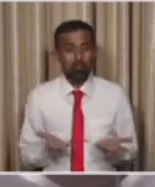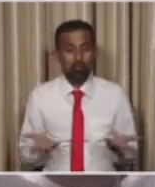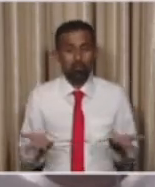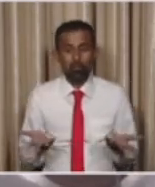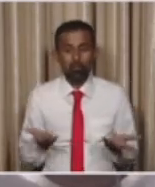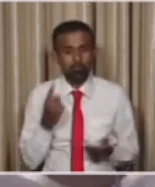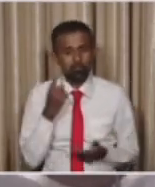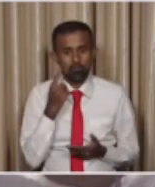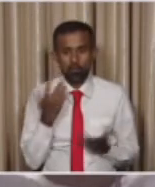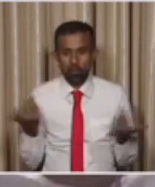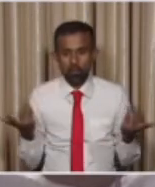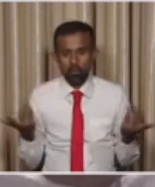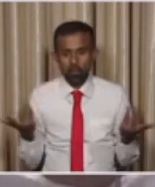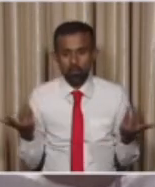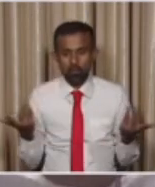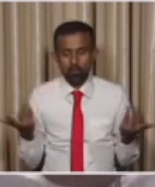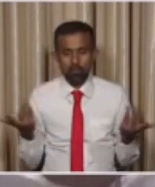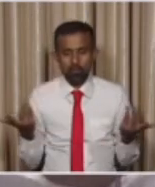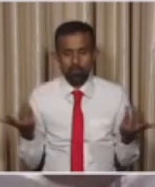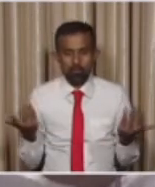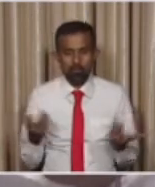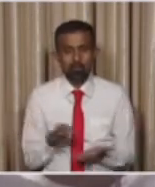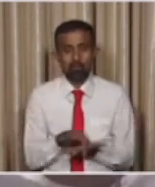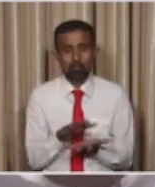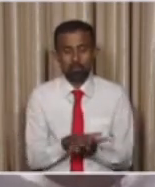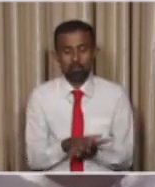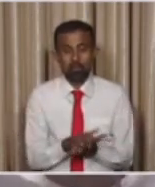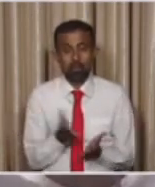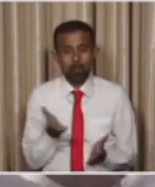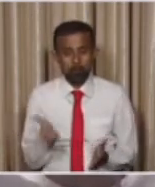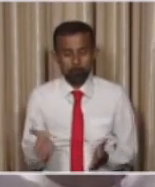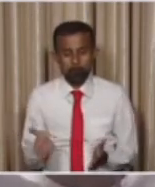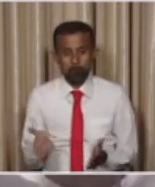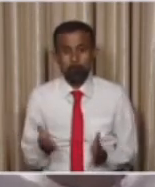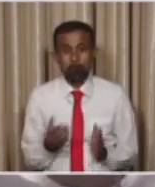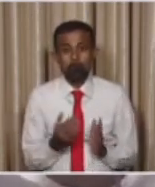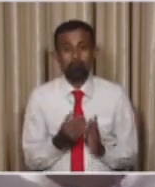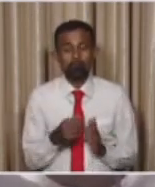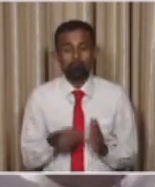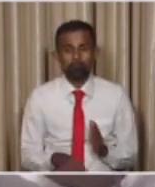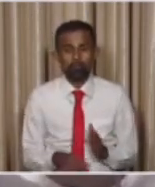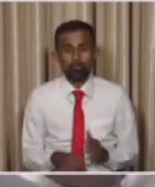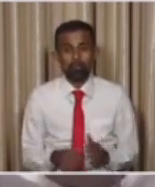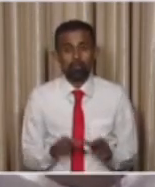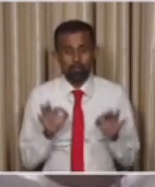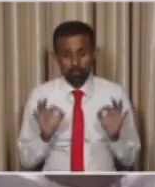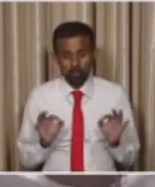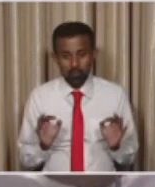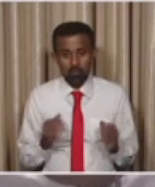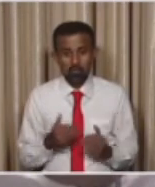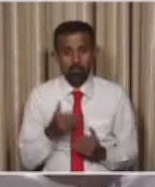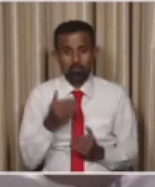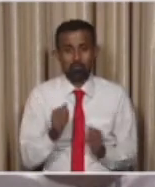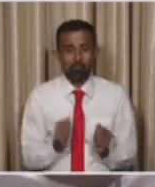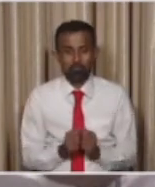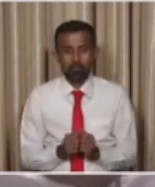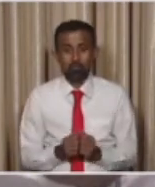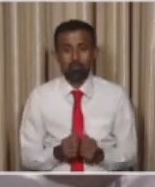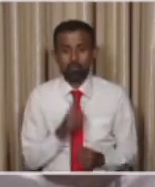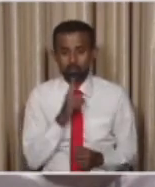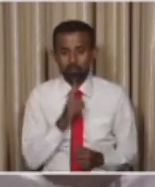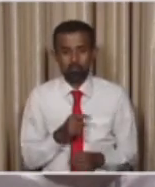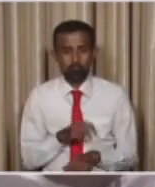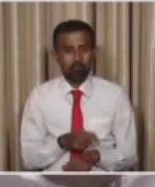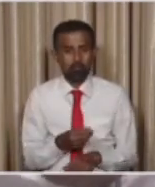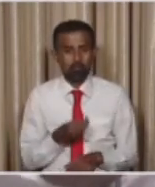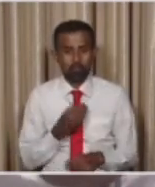මොකක්වත් දන්නේ නැති ඒක නිසා ඒ කාරණා ගැන තීන්දුව කරන මේ ව්‍යවස්ථාදායක හරිදැඟට ගෙනියන්න ඉදිරි කාලේ කටයුතු කරමින් ගැන ආරාධනා කරමින් මට වෙලාව